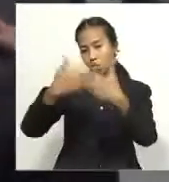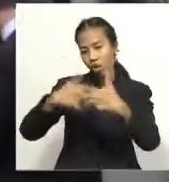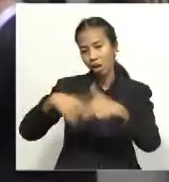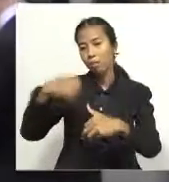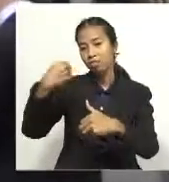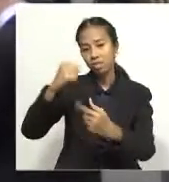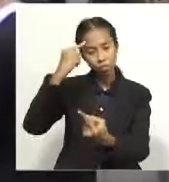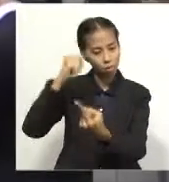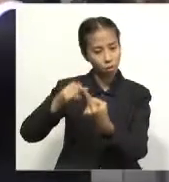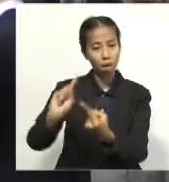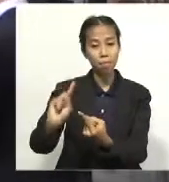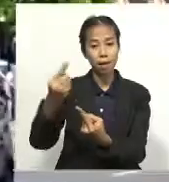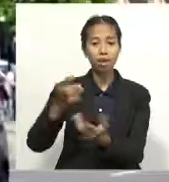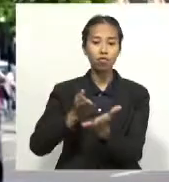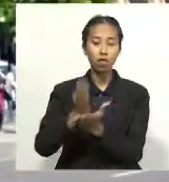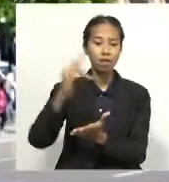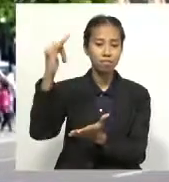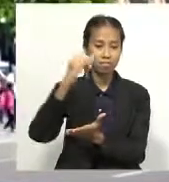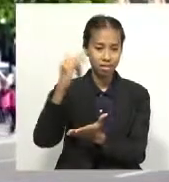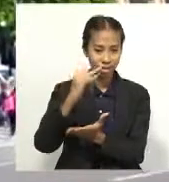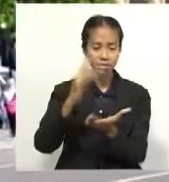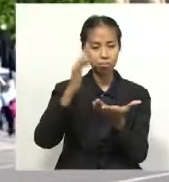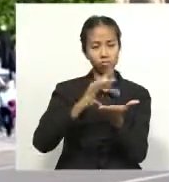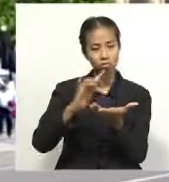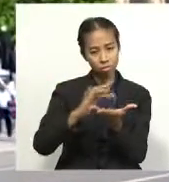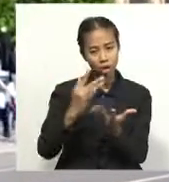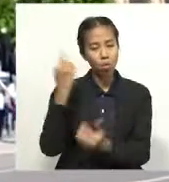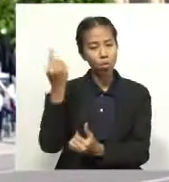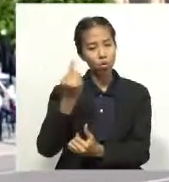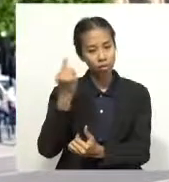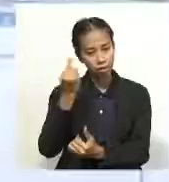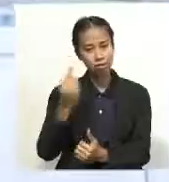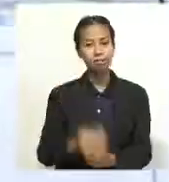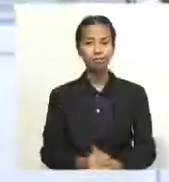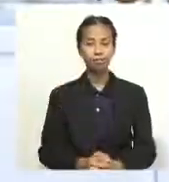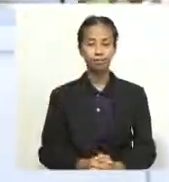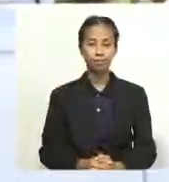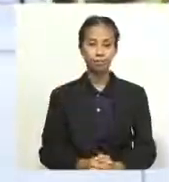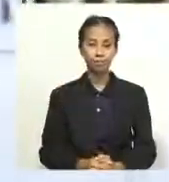รมเป้าหมายใหม่ทั้งด้านการบินสมาร์ทซิตี้ดิจิทัลแล้วก็การท่องเที่ยวด้วยค่ะ